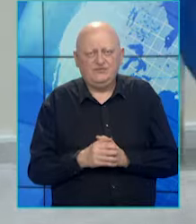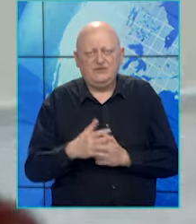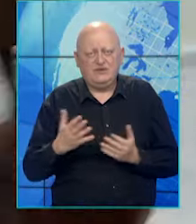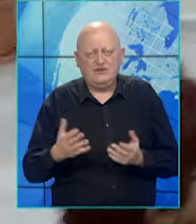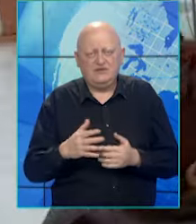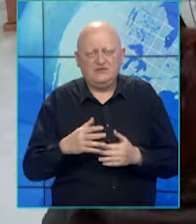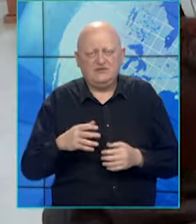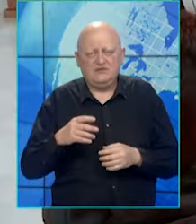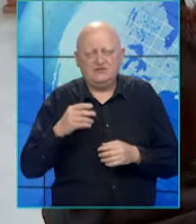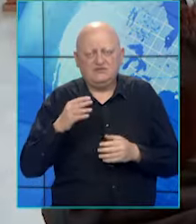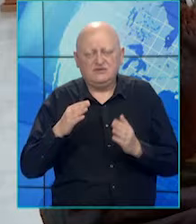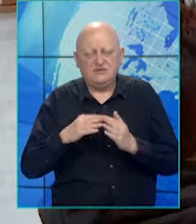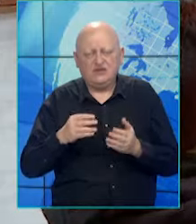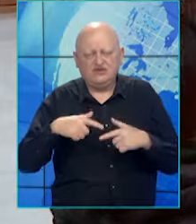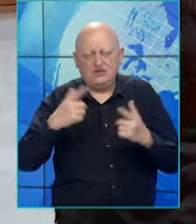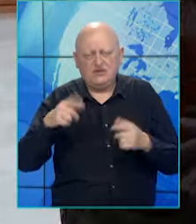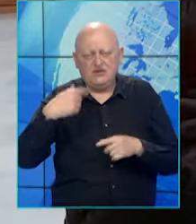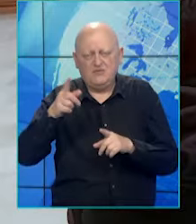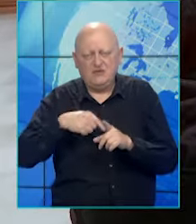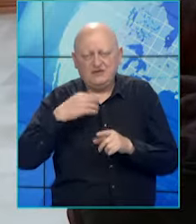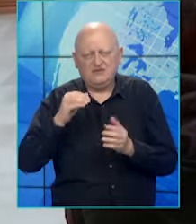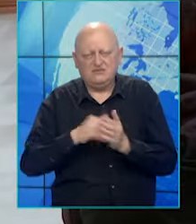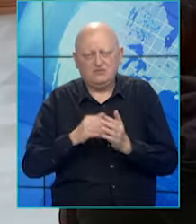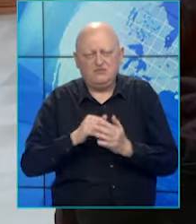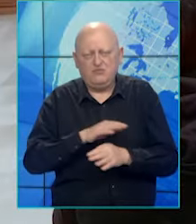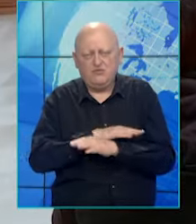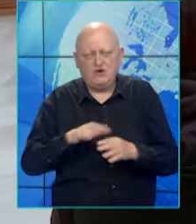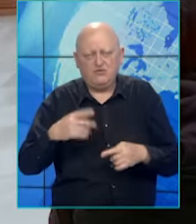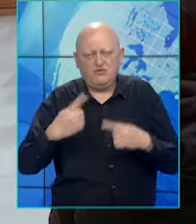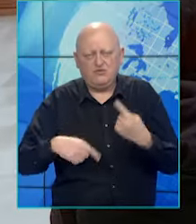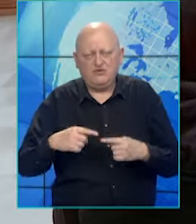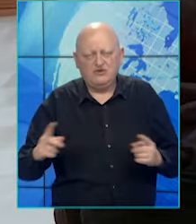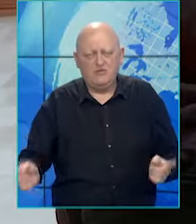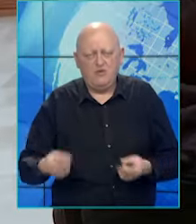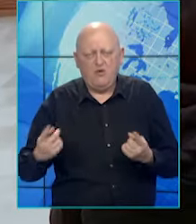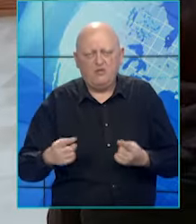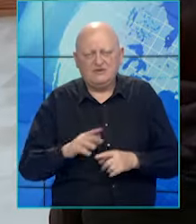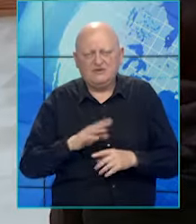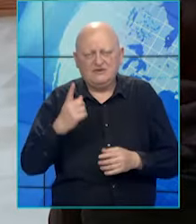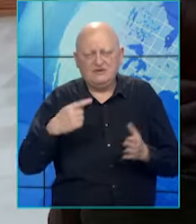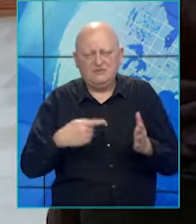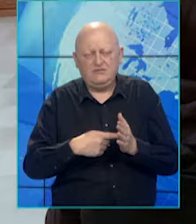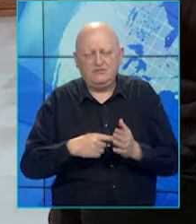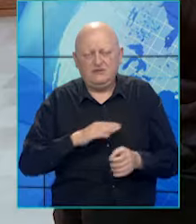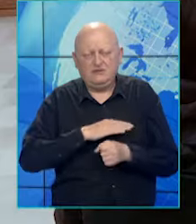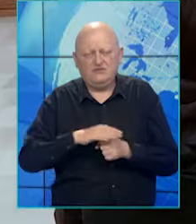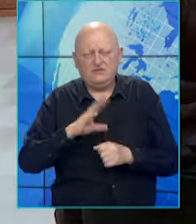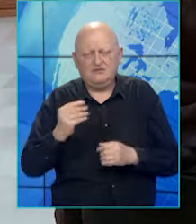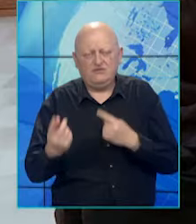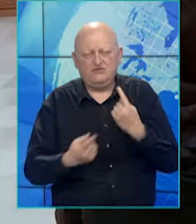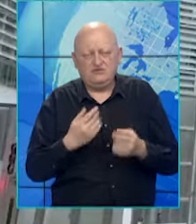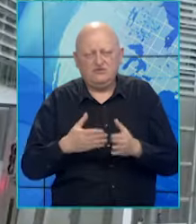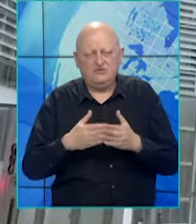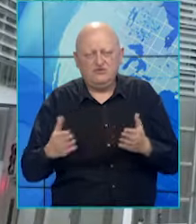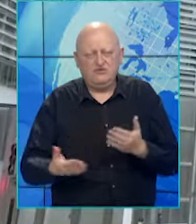Dakle, zadaća je jasna. U narednih mjesec dana potrebna je potpuna politička mobilizacija samo s jednim ciljem, ispuniti sve uslove